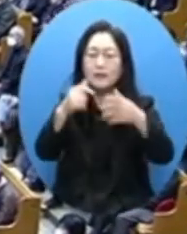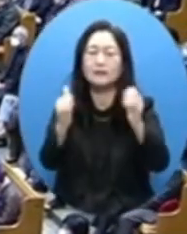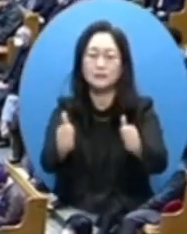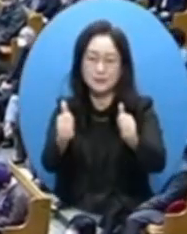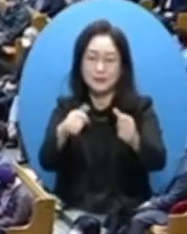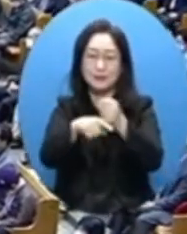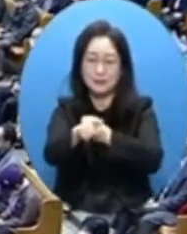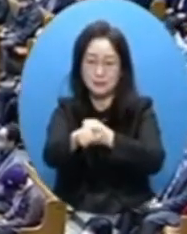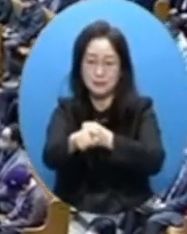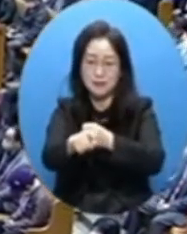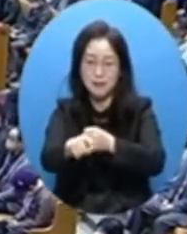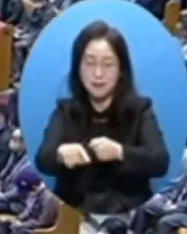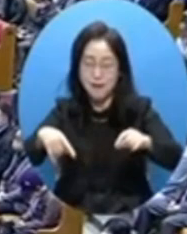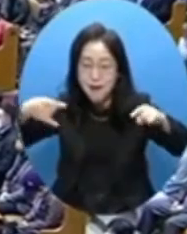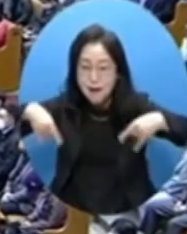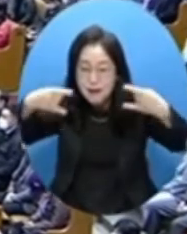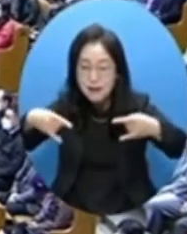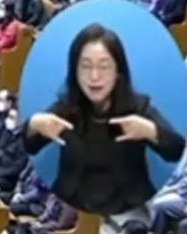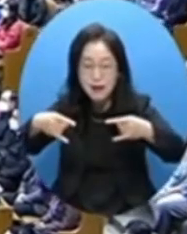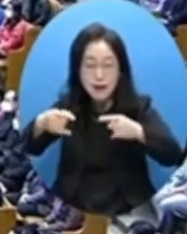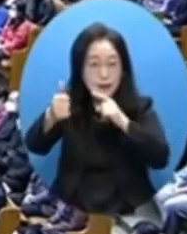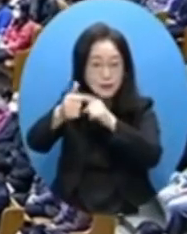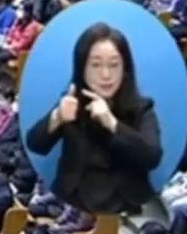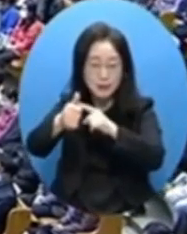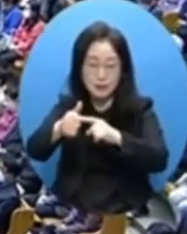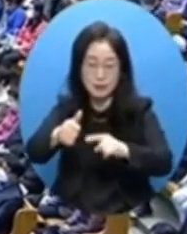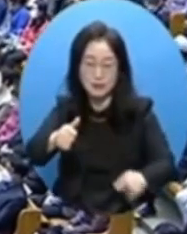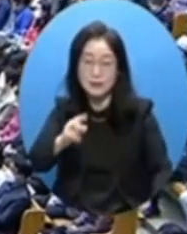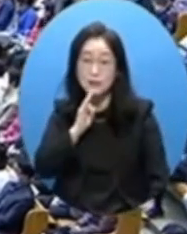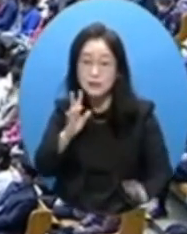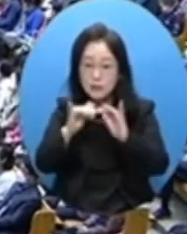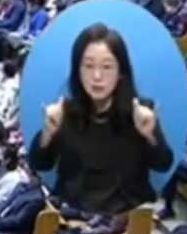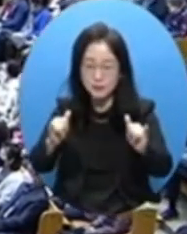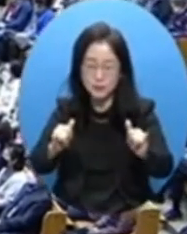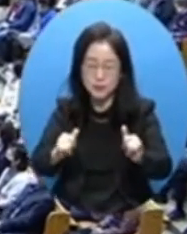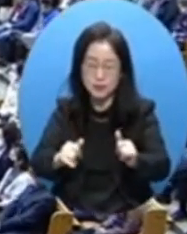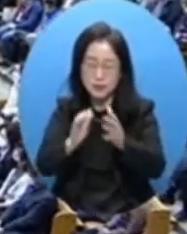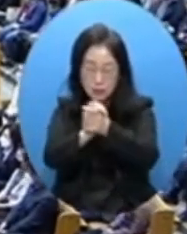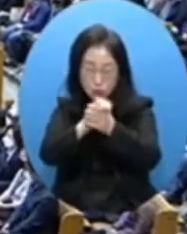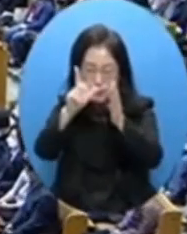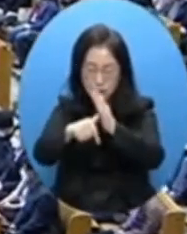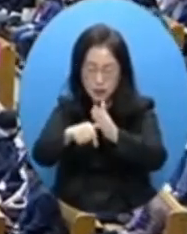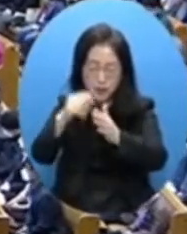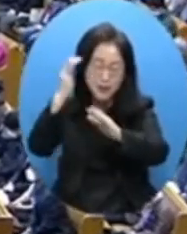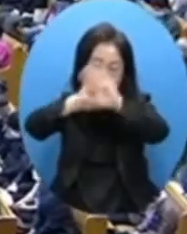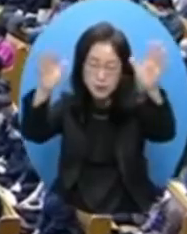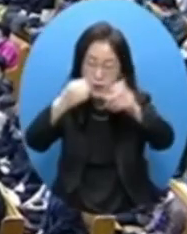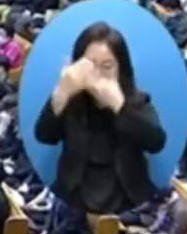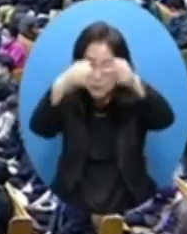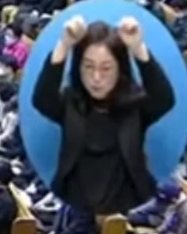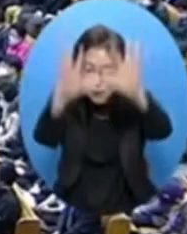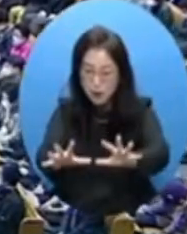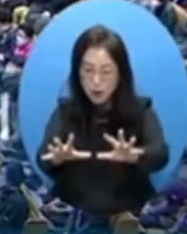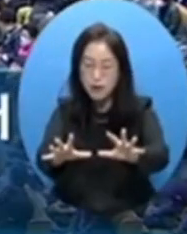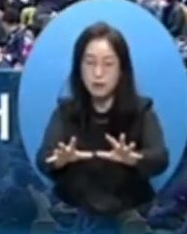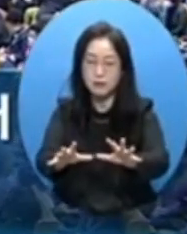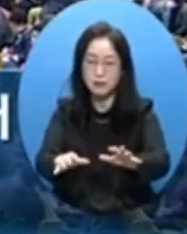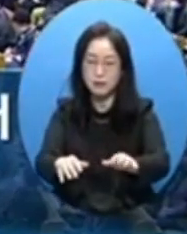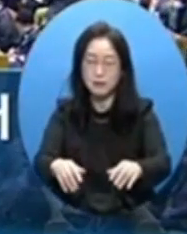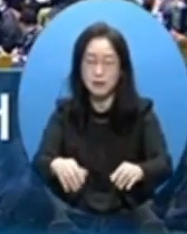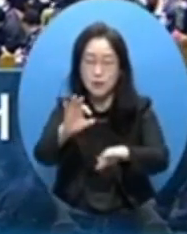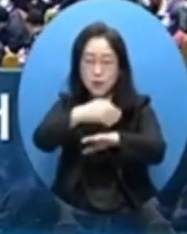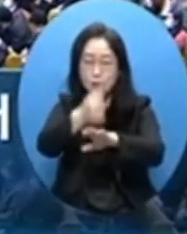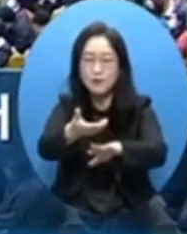의미합니다 엘리야가 갈멜산성에서 발 선지자 태어날 때 하늘에서 불이 떨어져서 제단을 불살났습니다 열왕기상